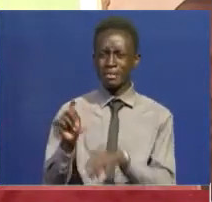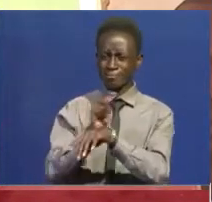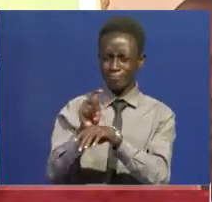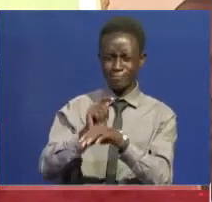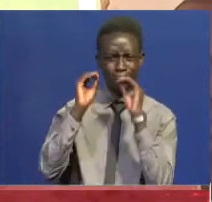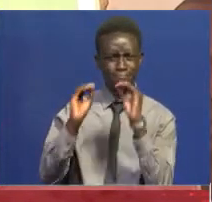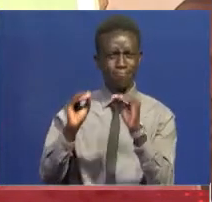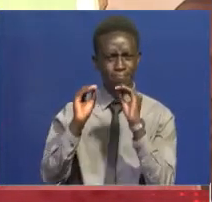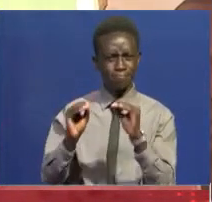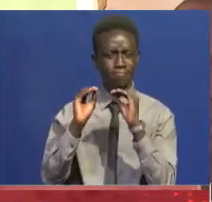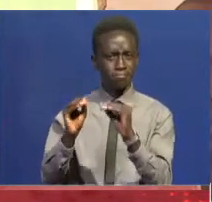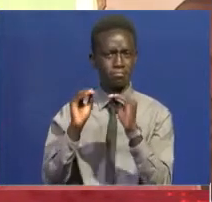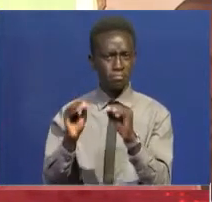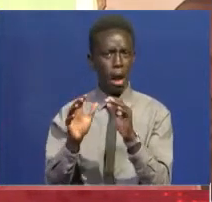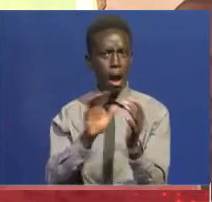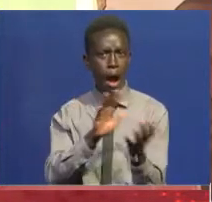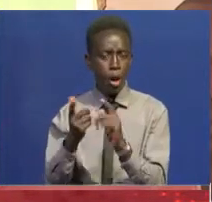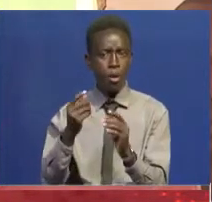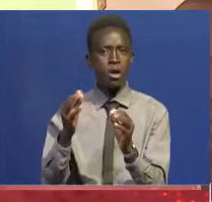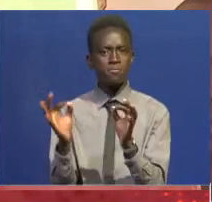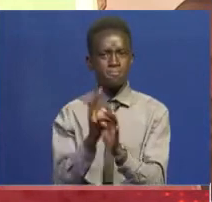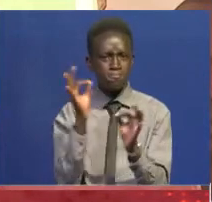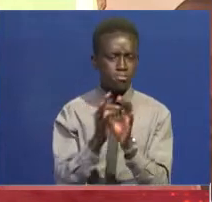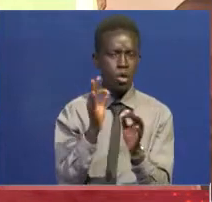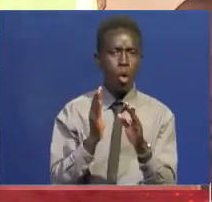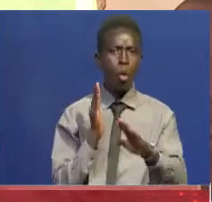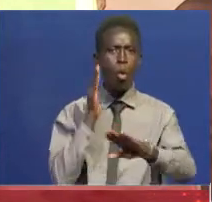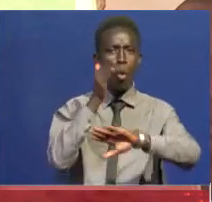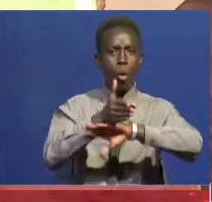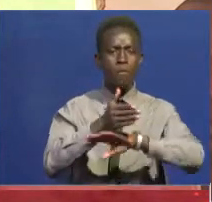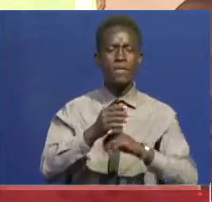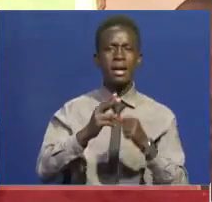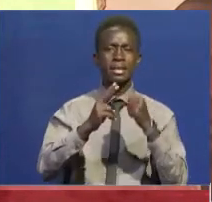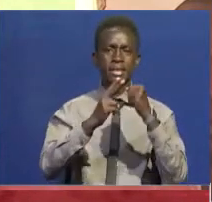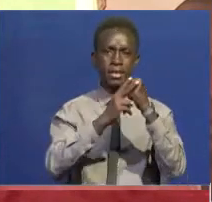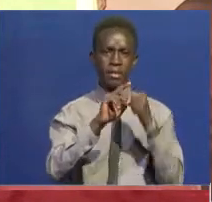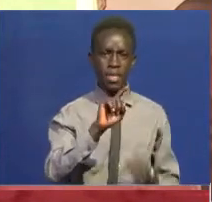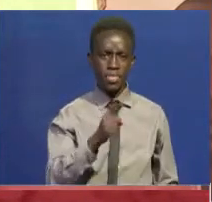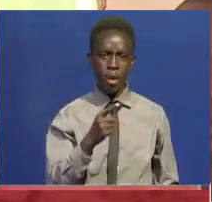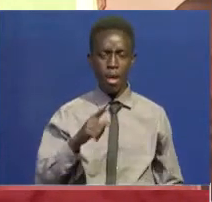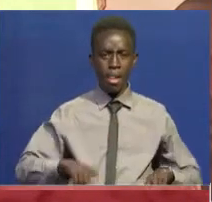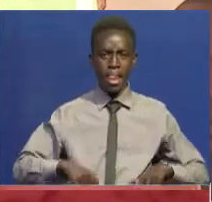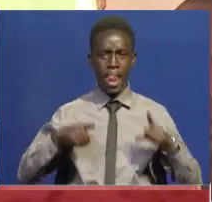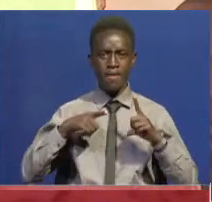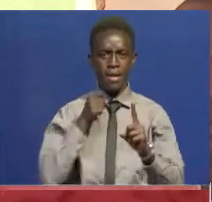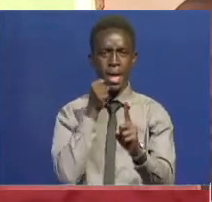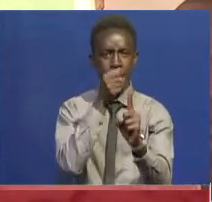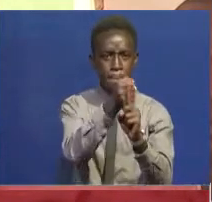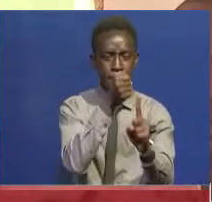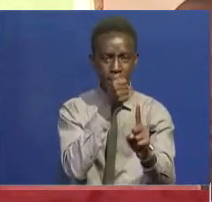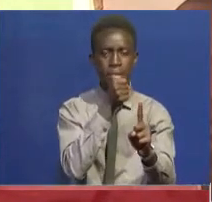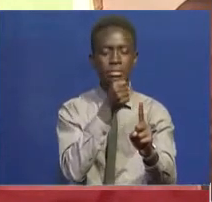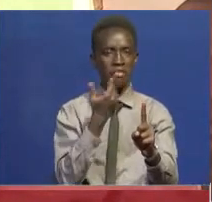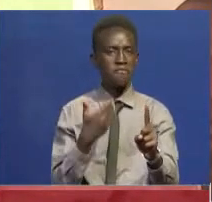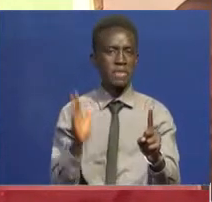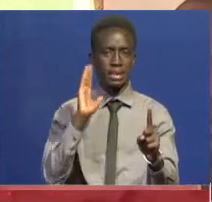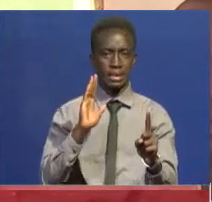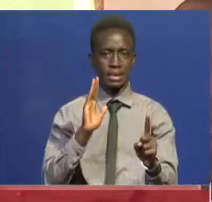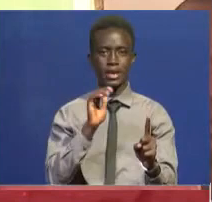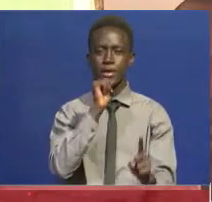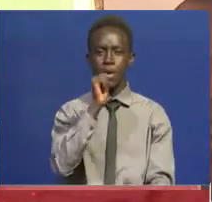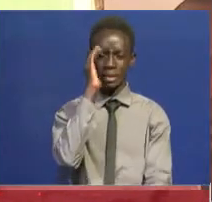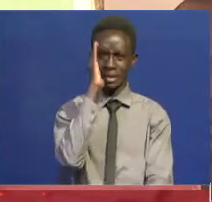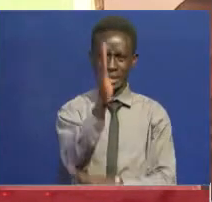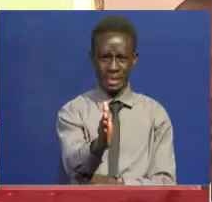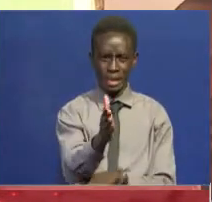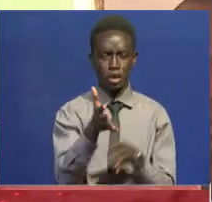cross-stitch, with over 7,000 lives impacted indirectly. To date, over 25